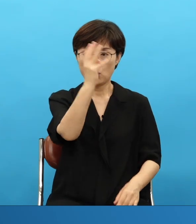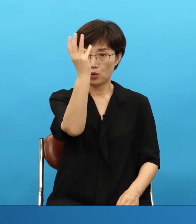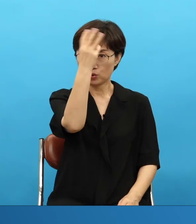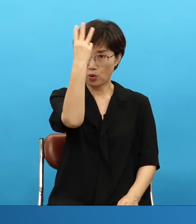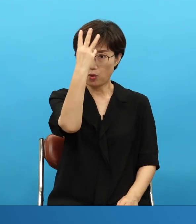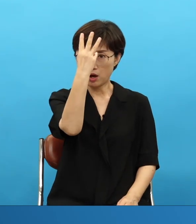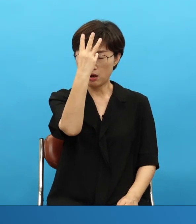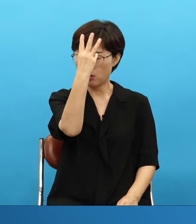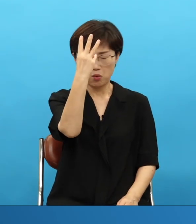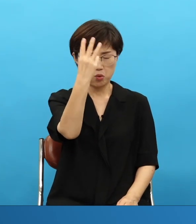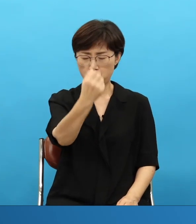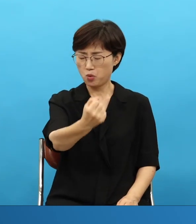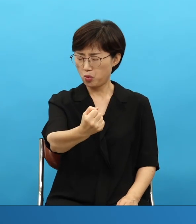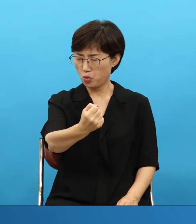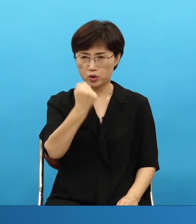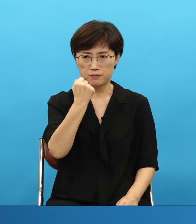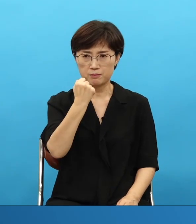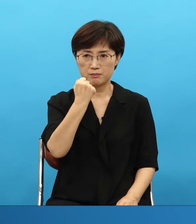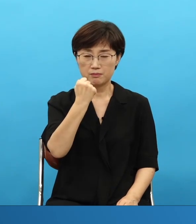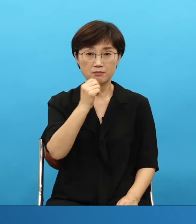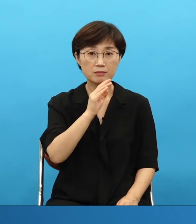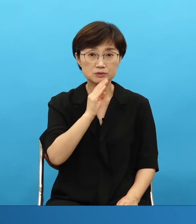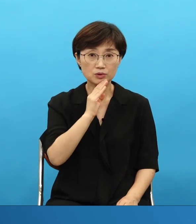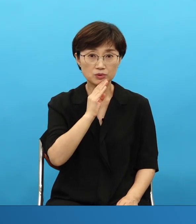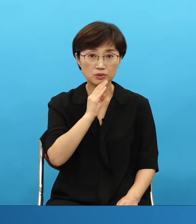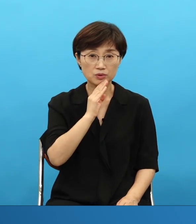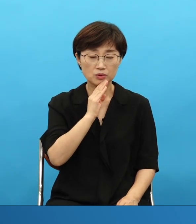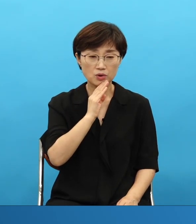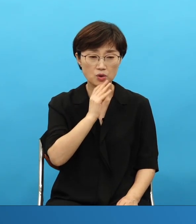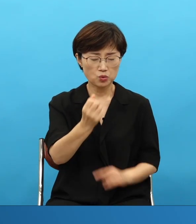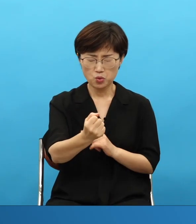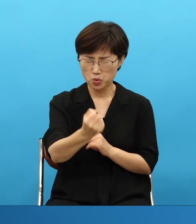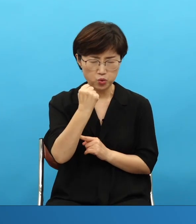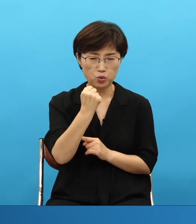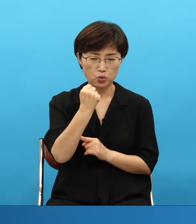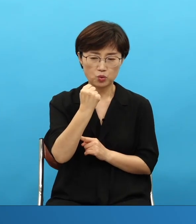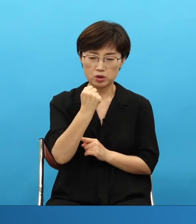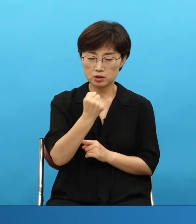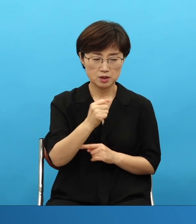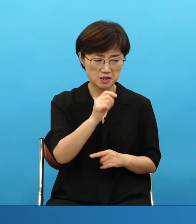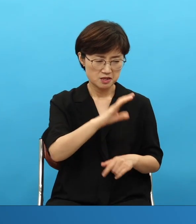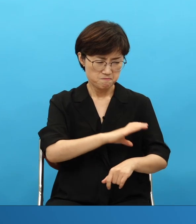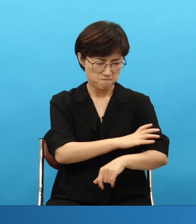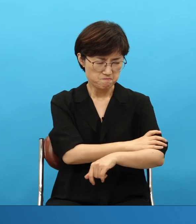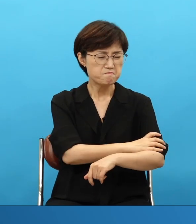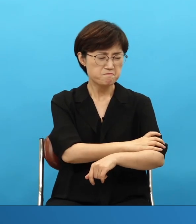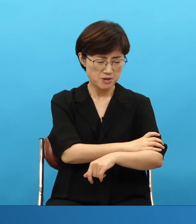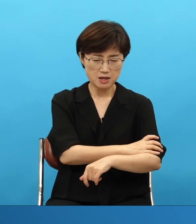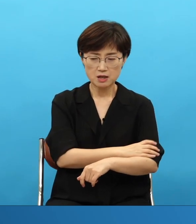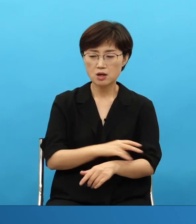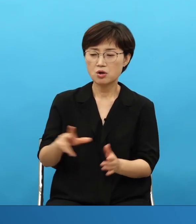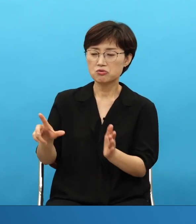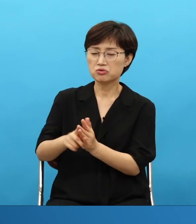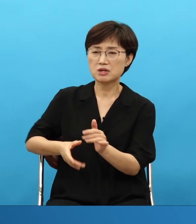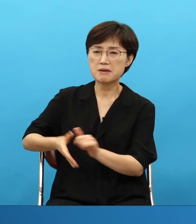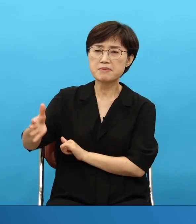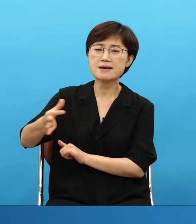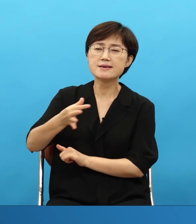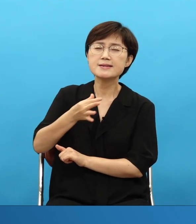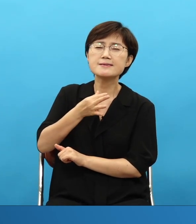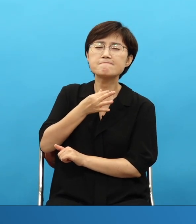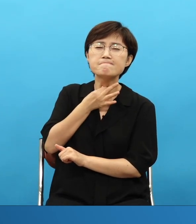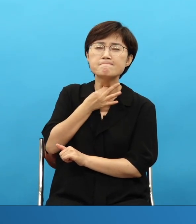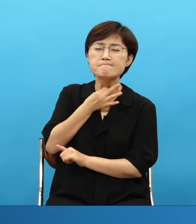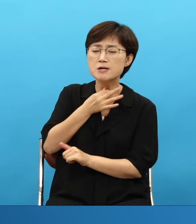가지고 루터를 죽이려고 하는 거예요. The powerful Catholic Church with the papacy were trying to